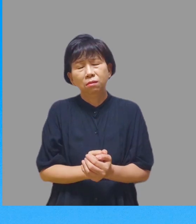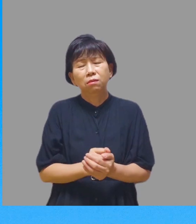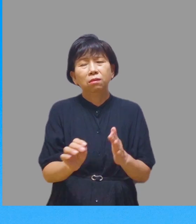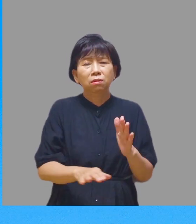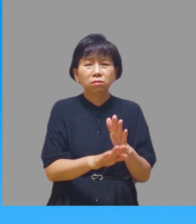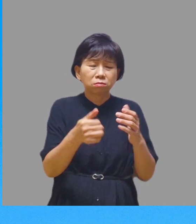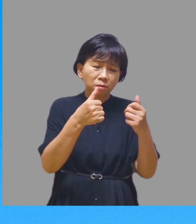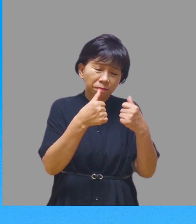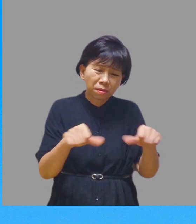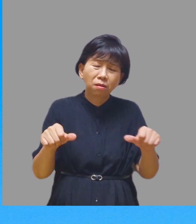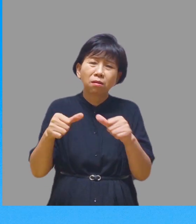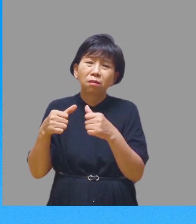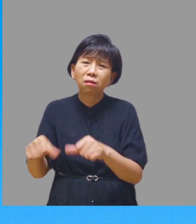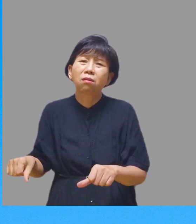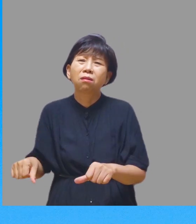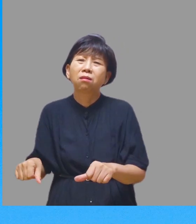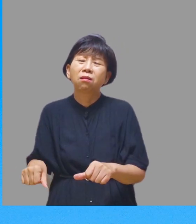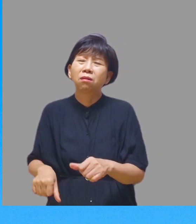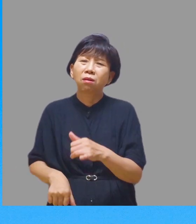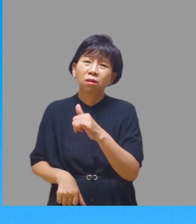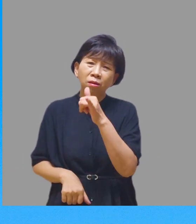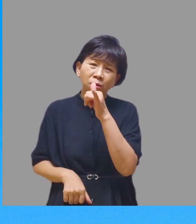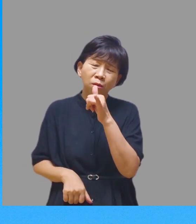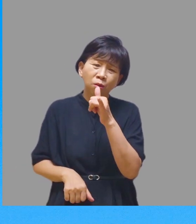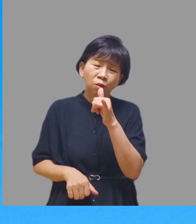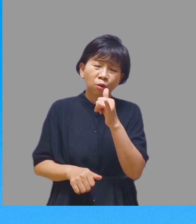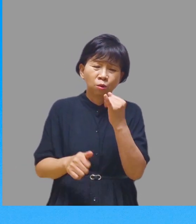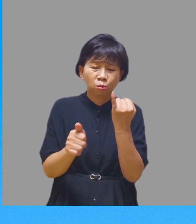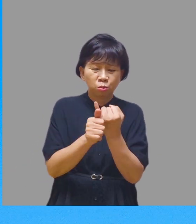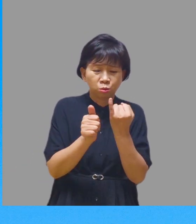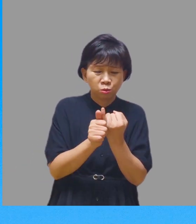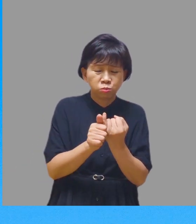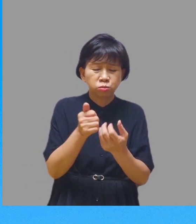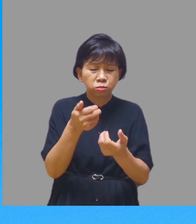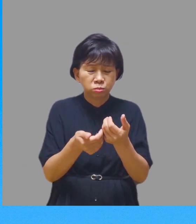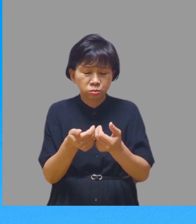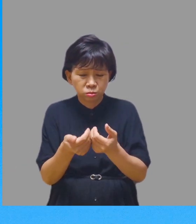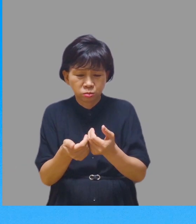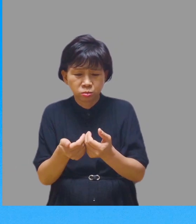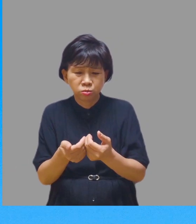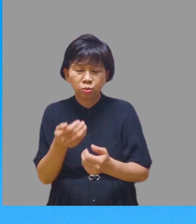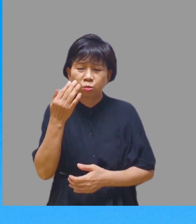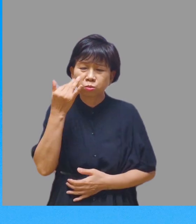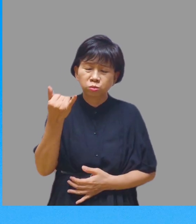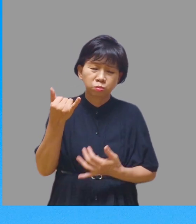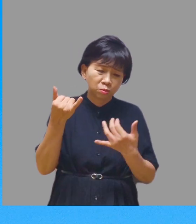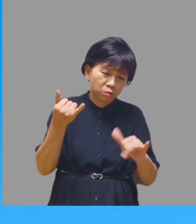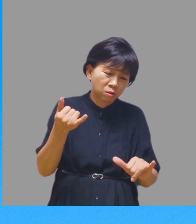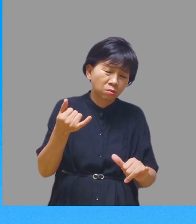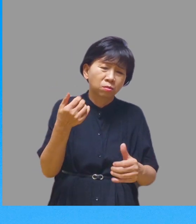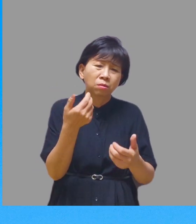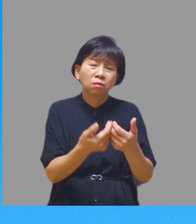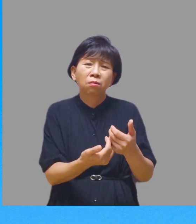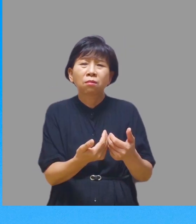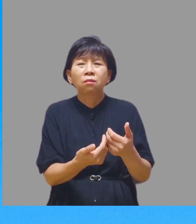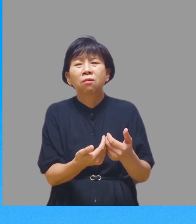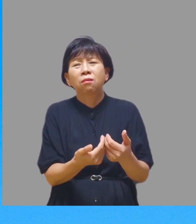가정이 해체되고 있습니다. 부부간의 갈등, 부모와 자녀 간의 갈등.